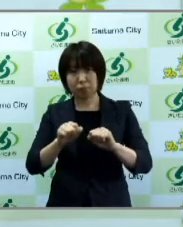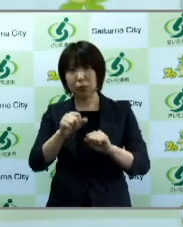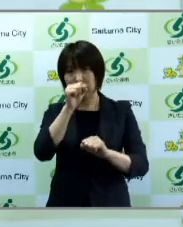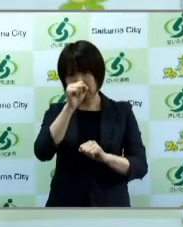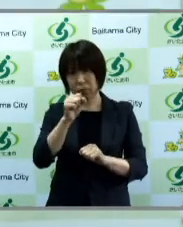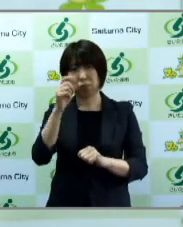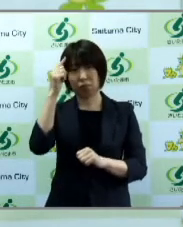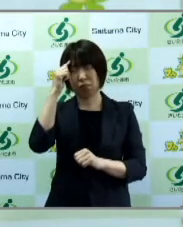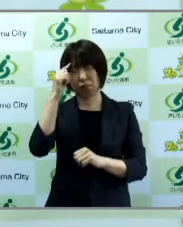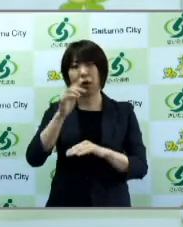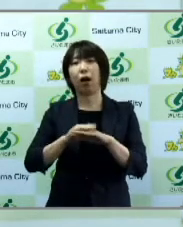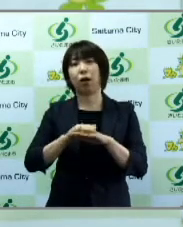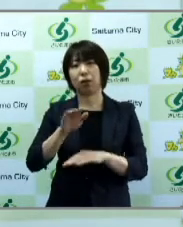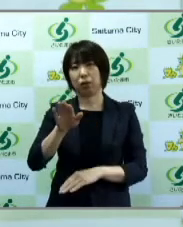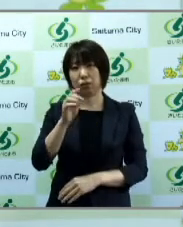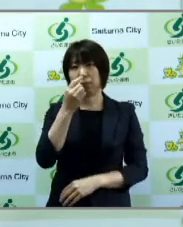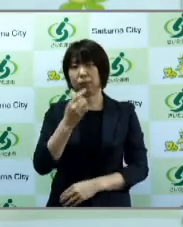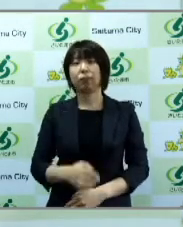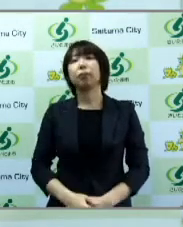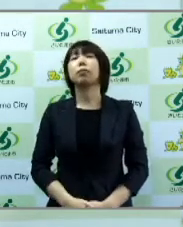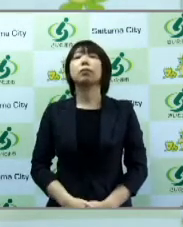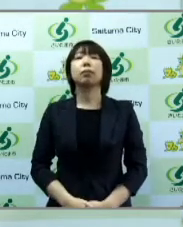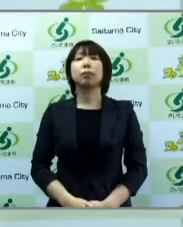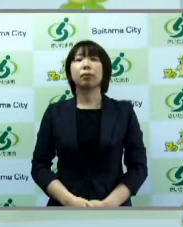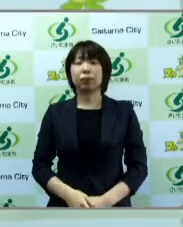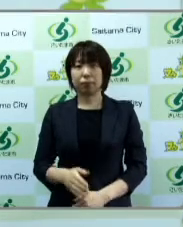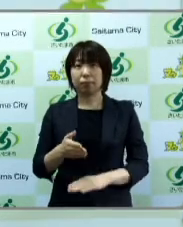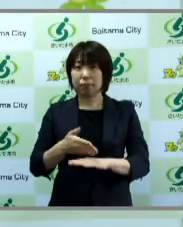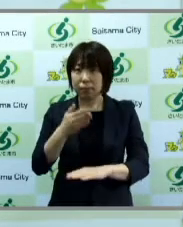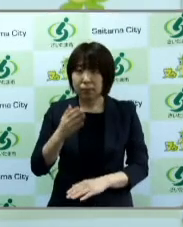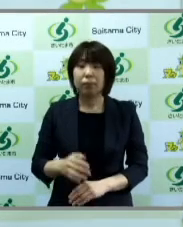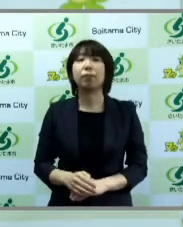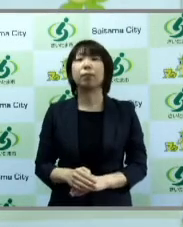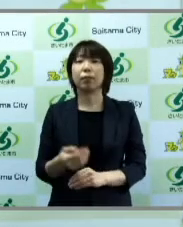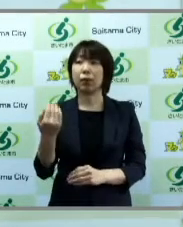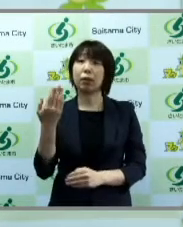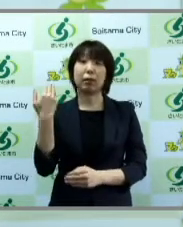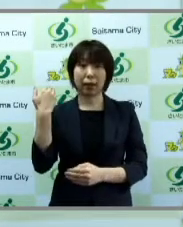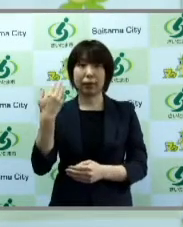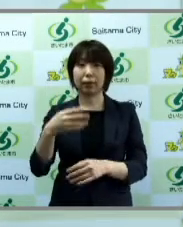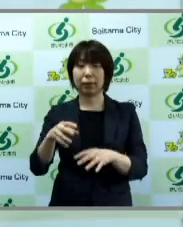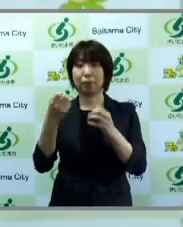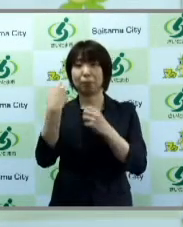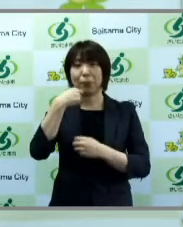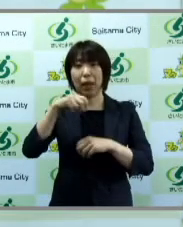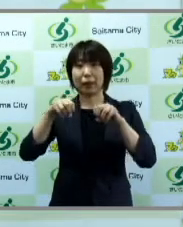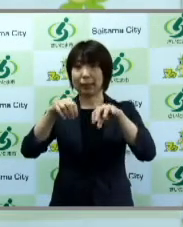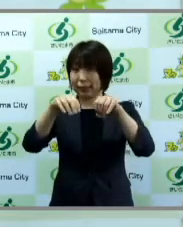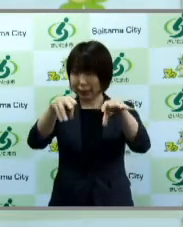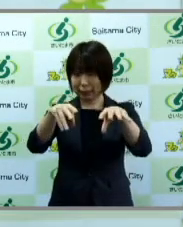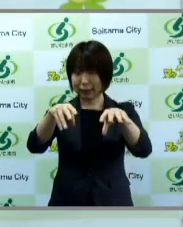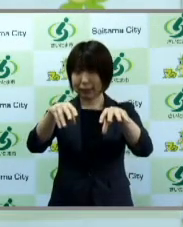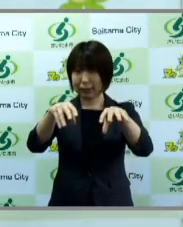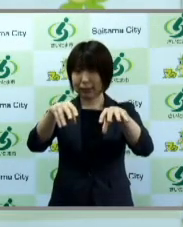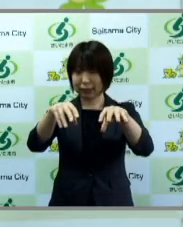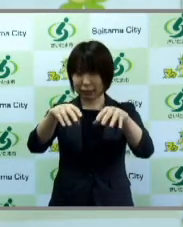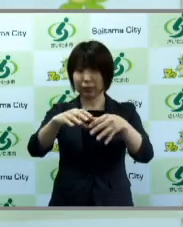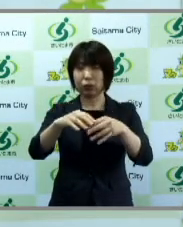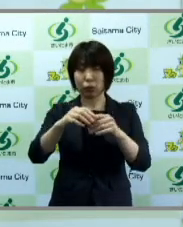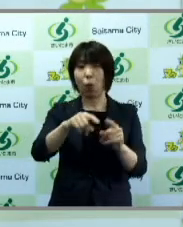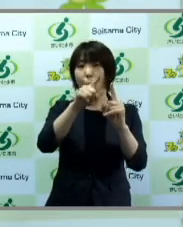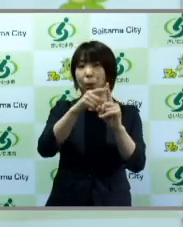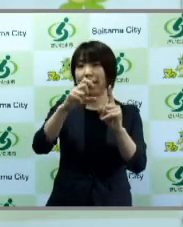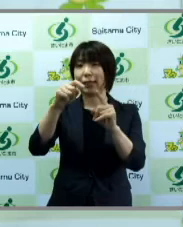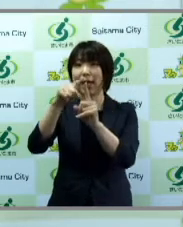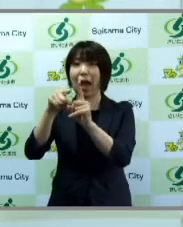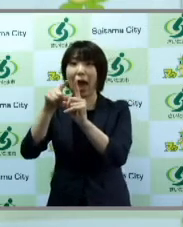ます。 ありがとうございます。先ほどの、南銀のホストキャバクラ関係の PCR 検査なんですけれ